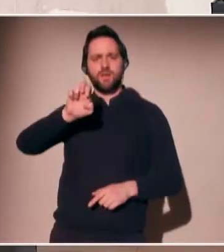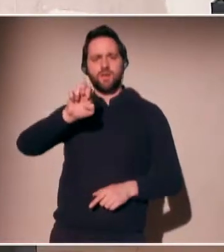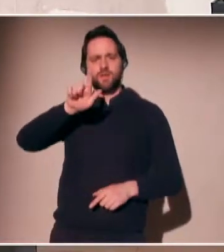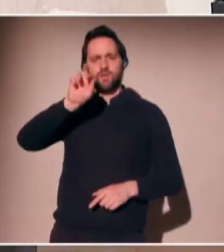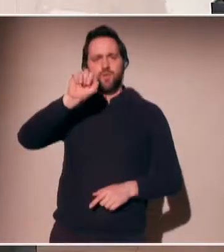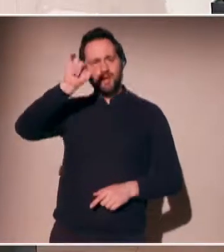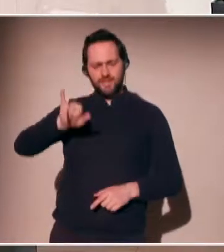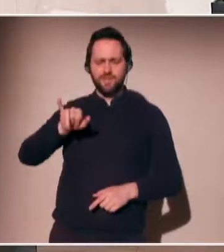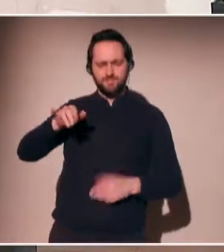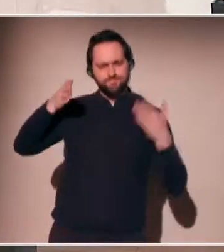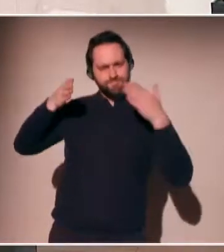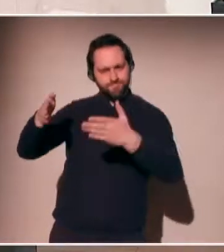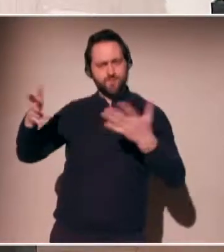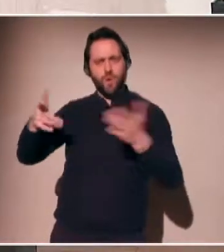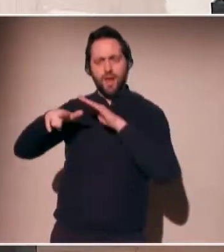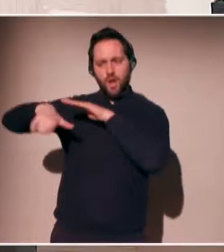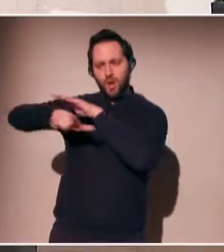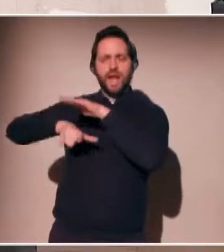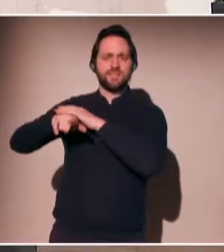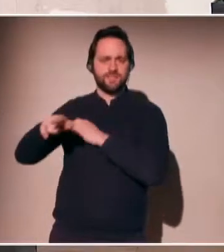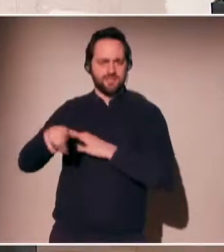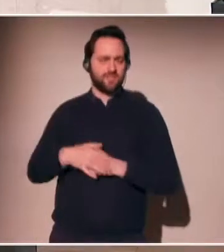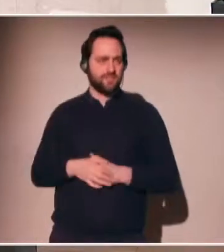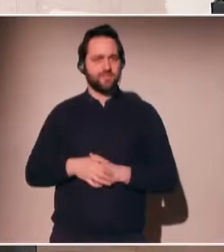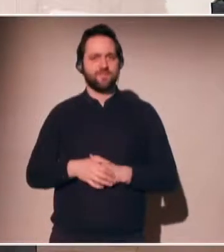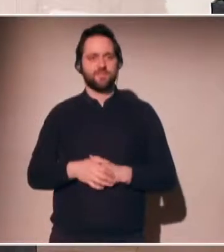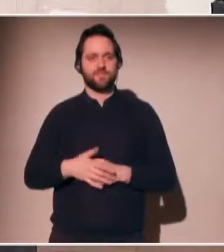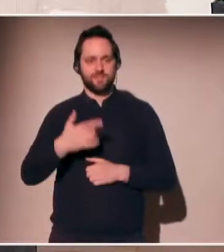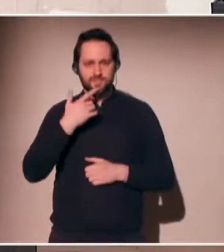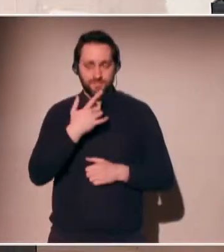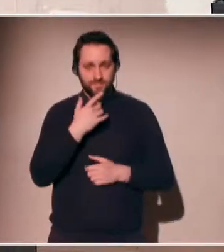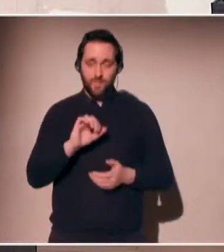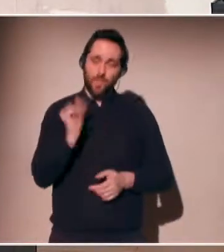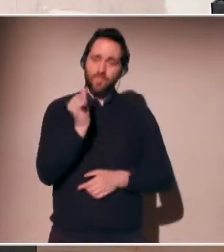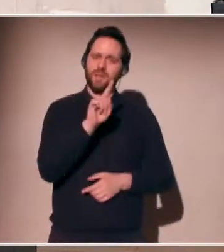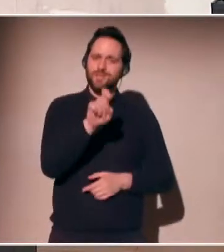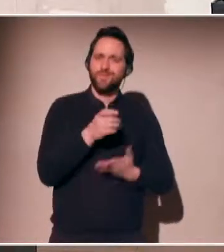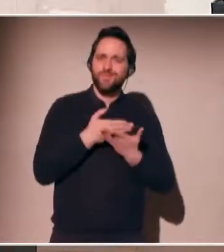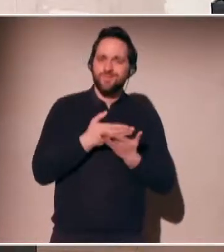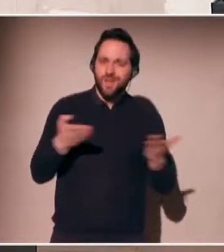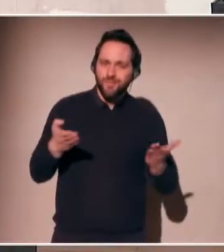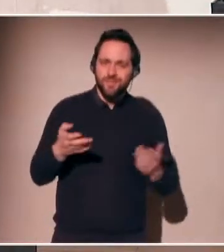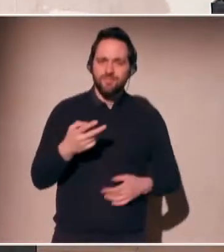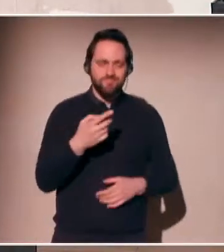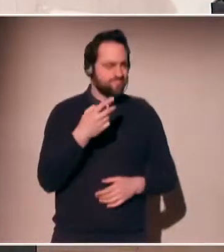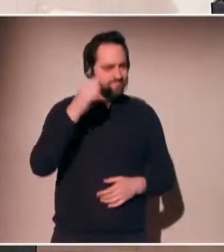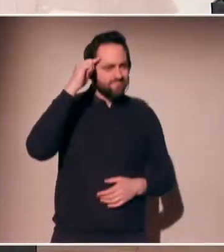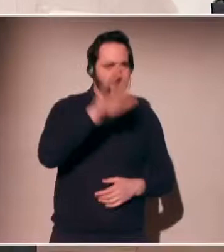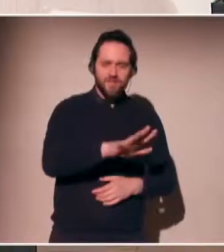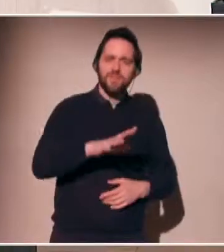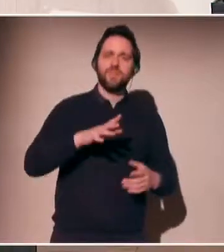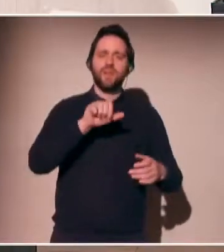je lance la discussion par une question très simple. Quelle est votre définition de l'intelligence